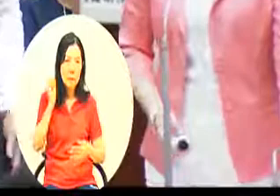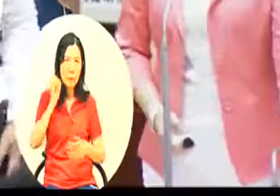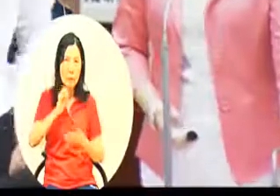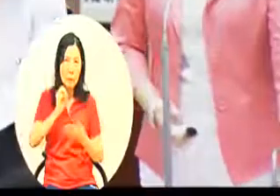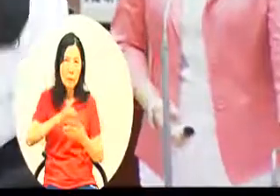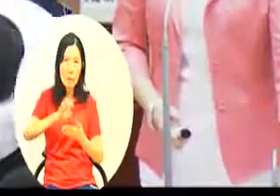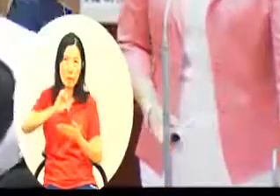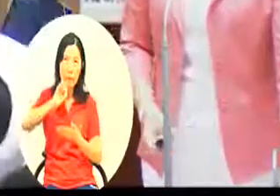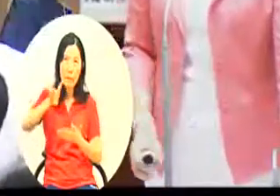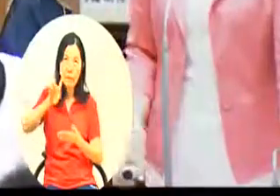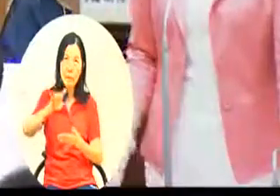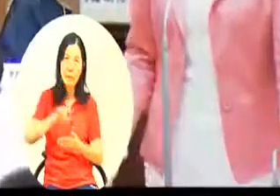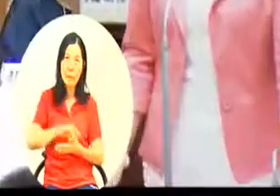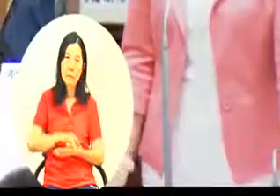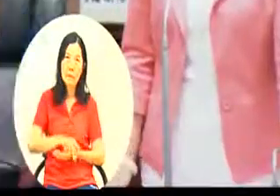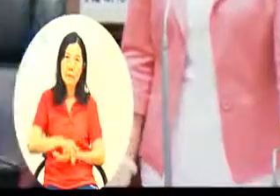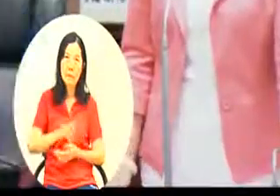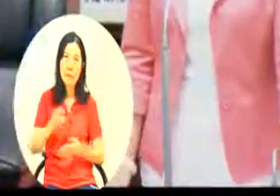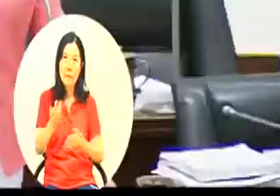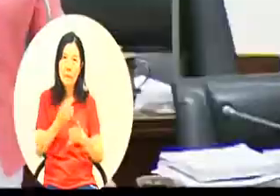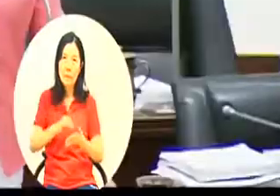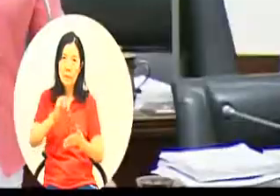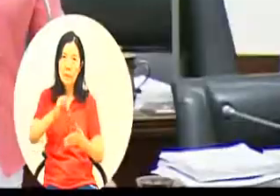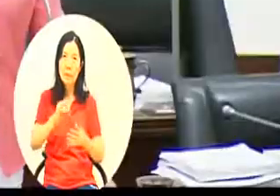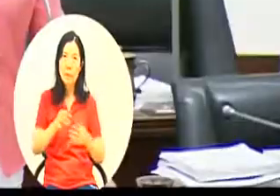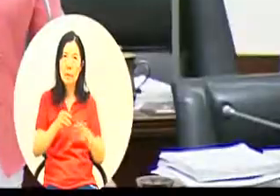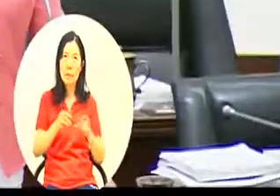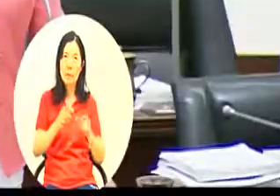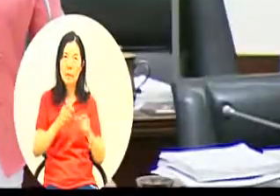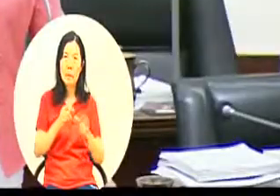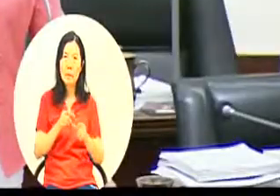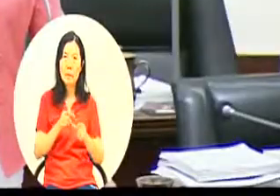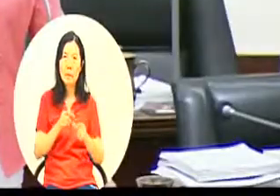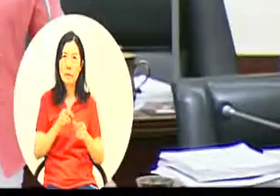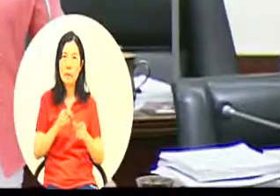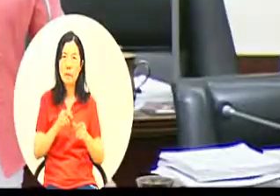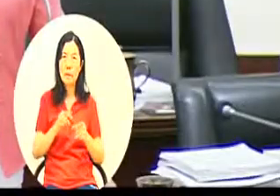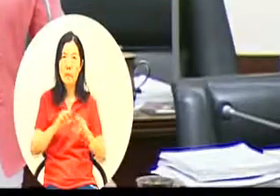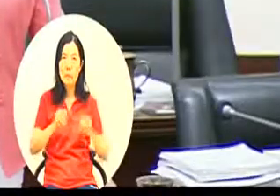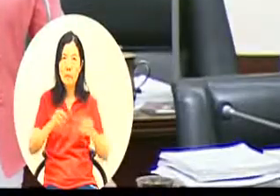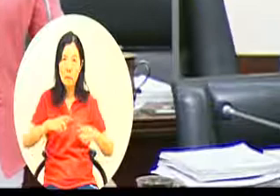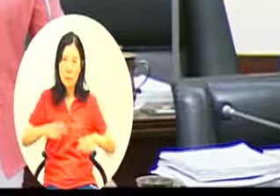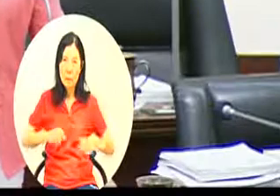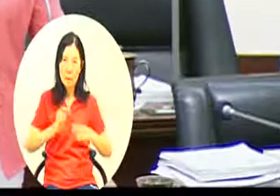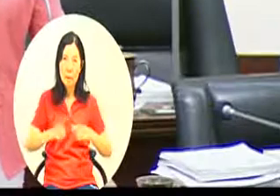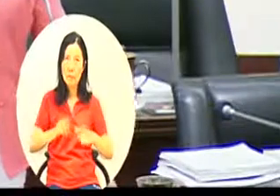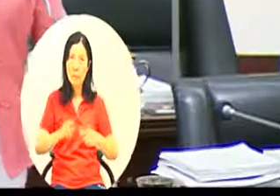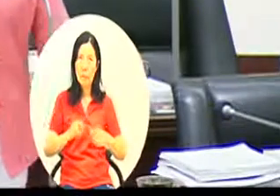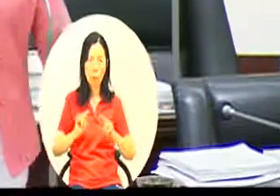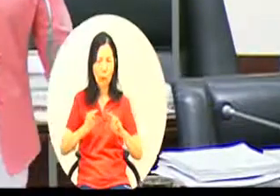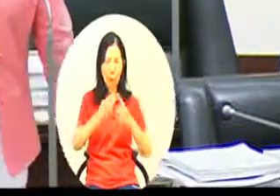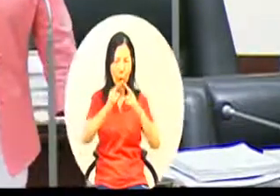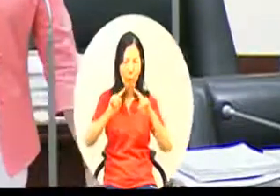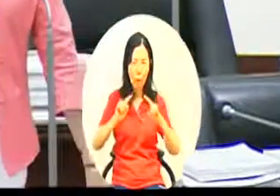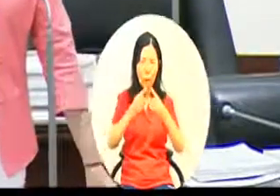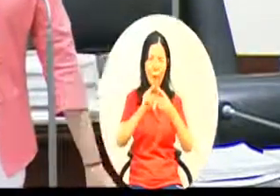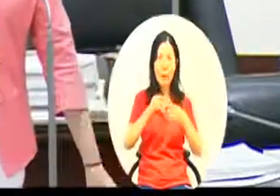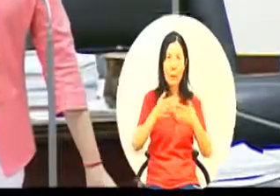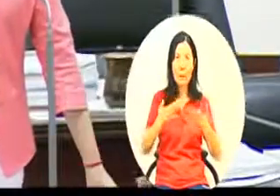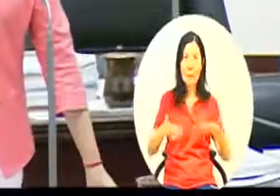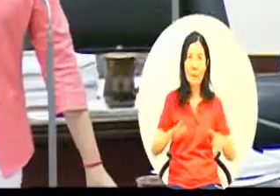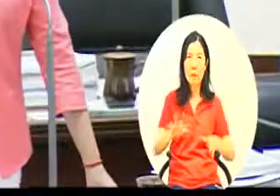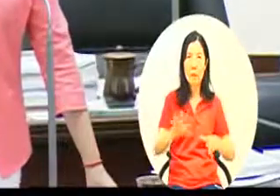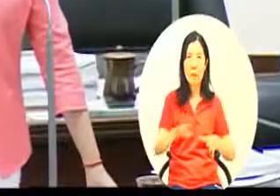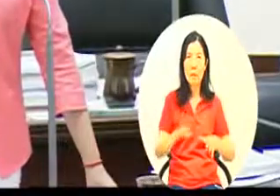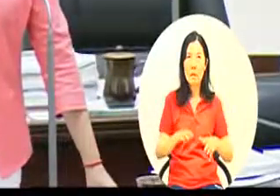好，那刚刚提到的我们地勇公司呢，这个地勇公司在之前呢闹得沸沸扬扬哈，那这个事件